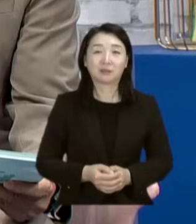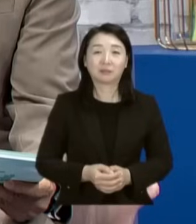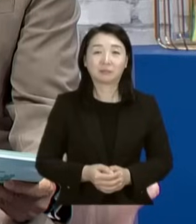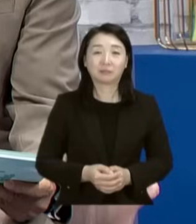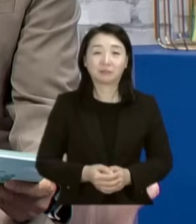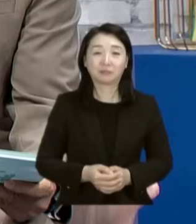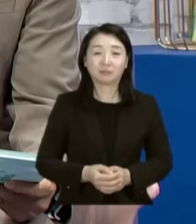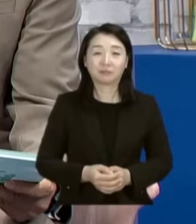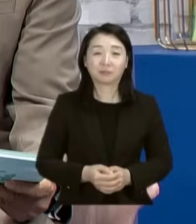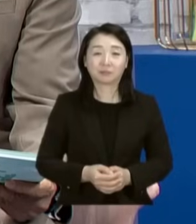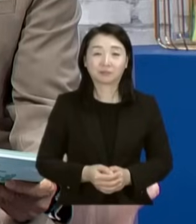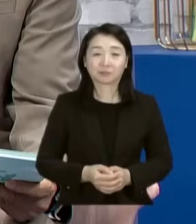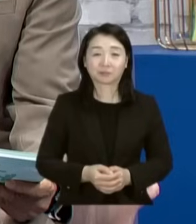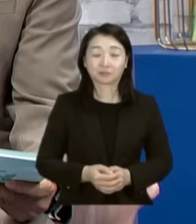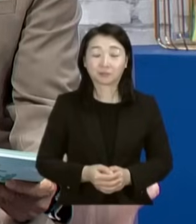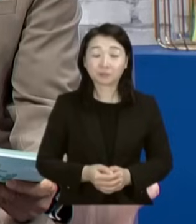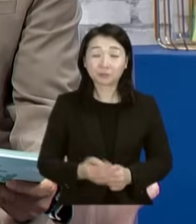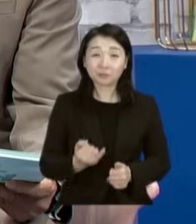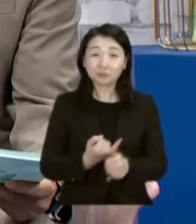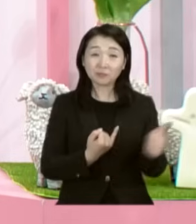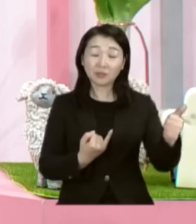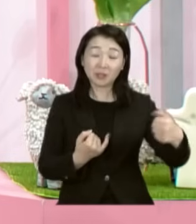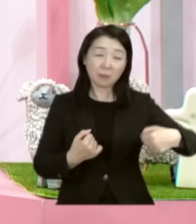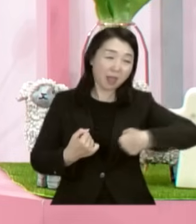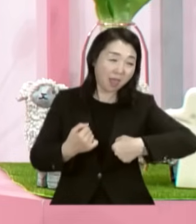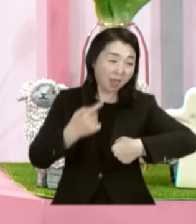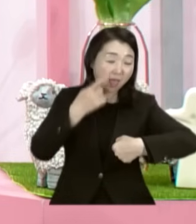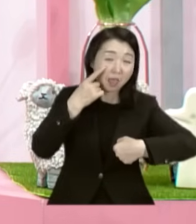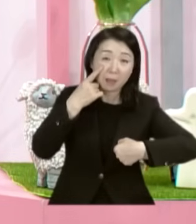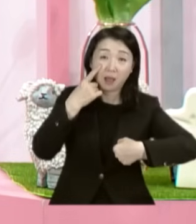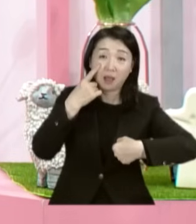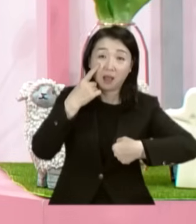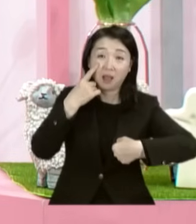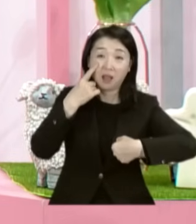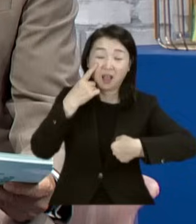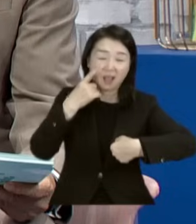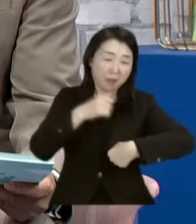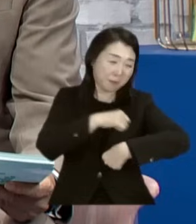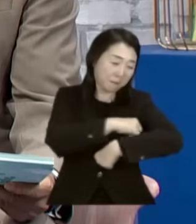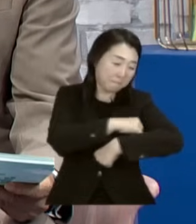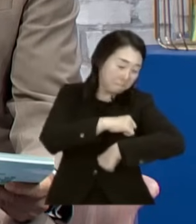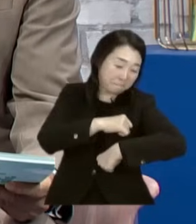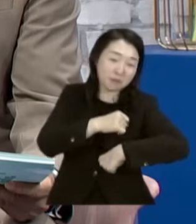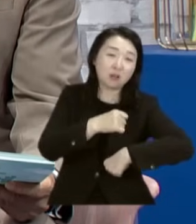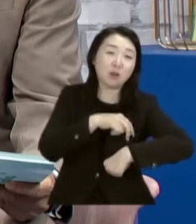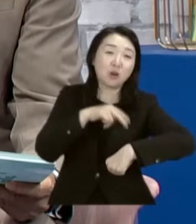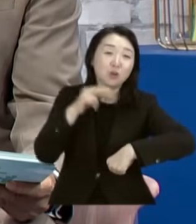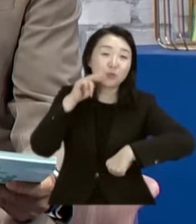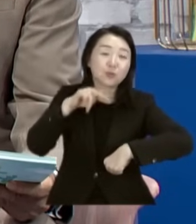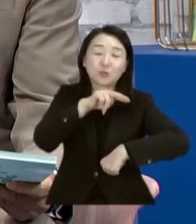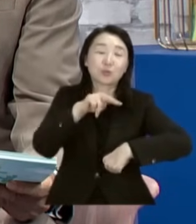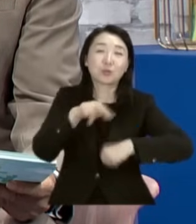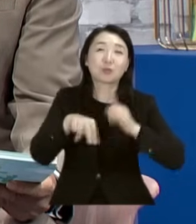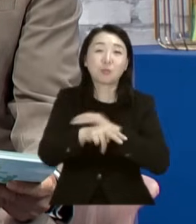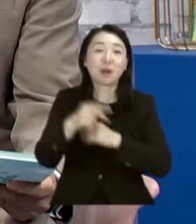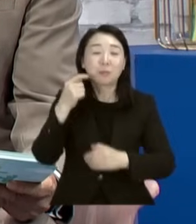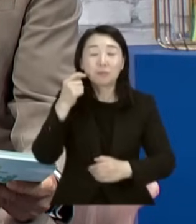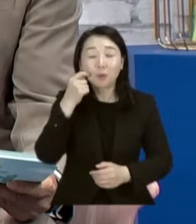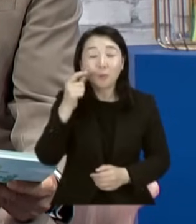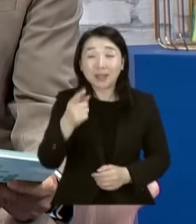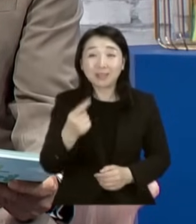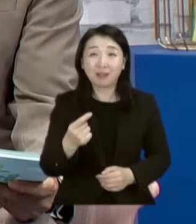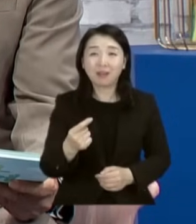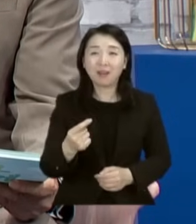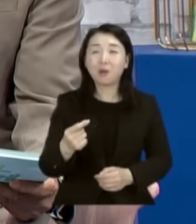솔직히 남편도 한번 이렇게 딱 해놓으면 예 남편도 제압하면 못 나오는 거 아니에요 아 아 아 여보여 내가